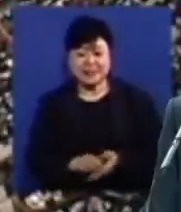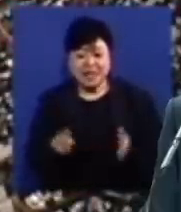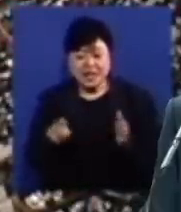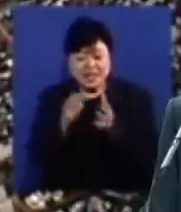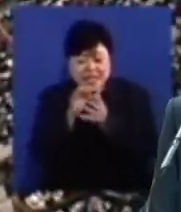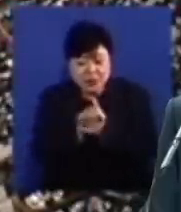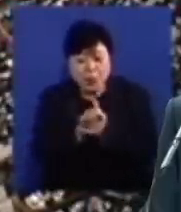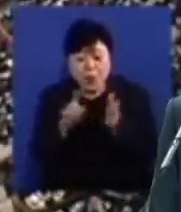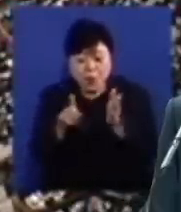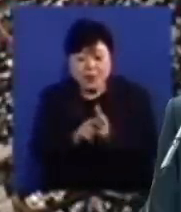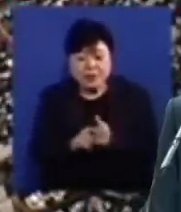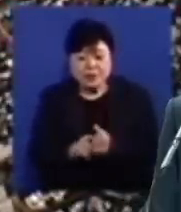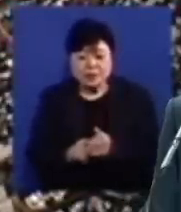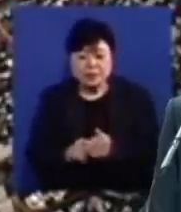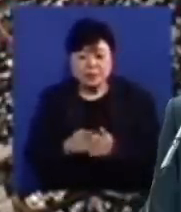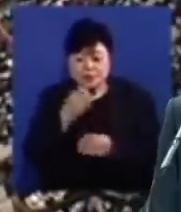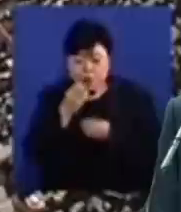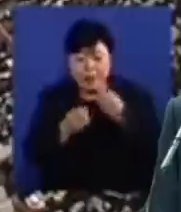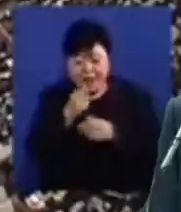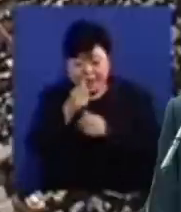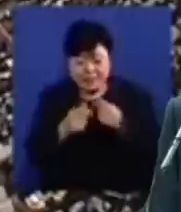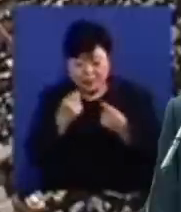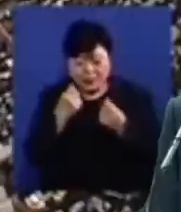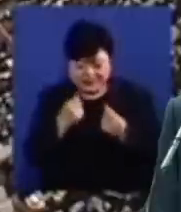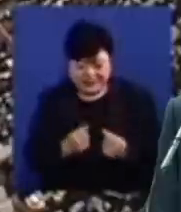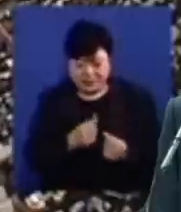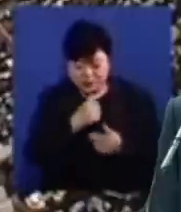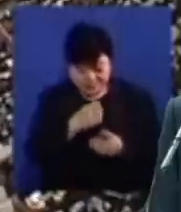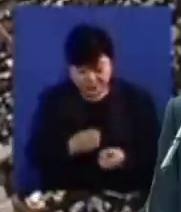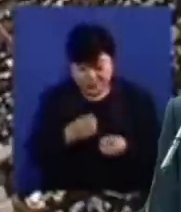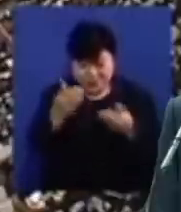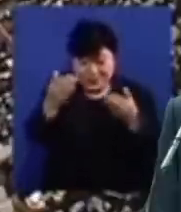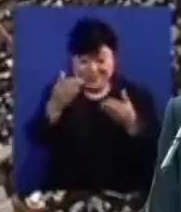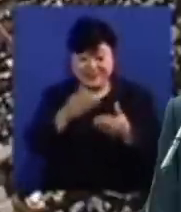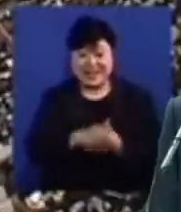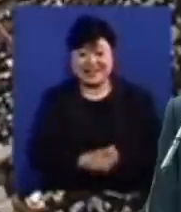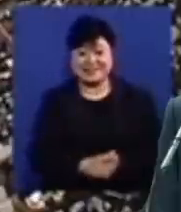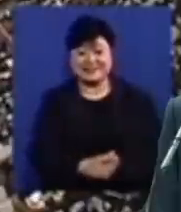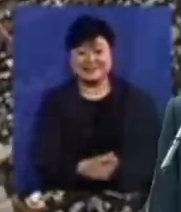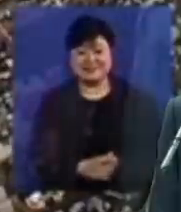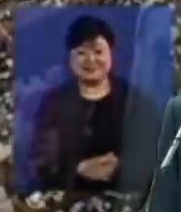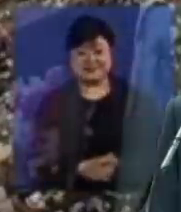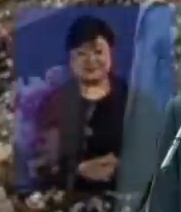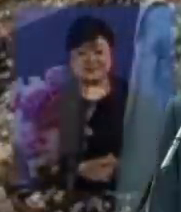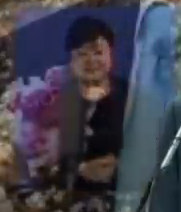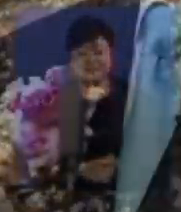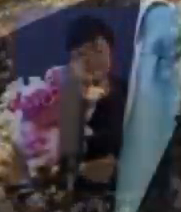믿음 그리고 입술의 고백을 통하여 우리 다 하나님처럼 살게 되시기를 주님 이름으로 축원합니다.